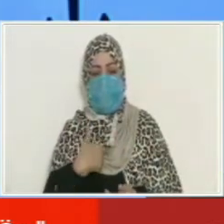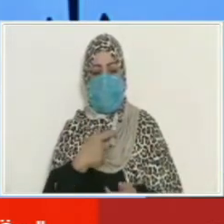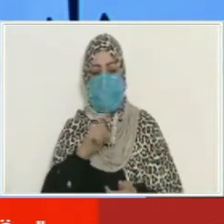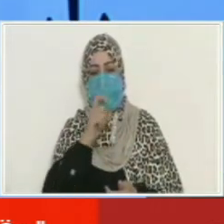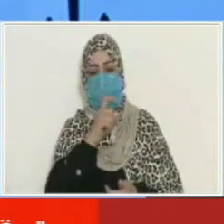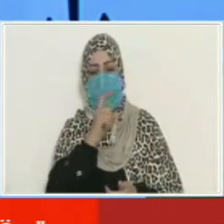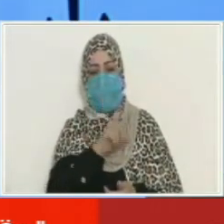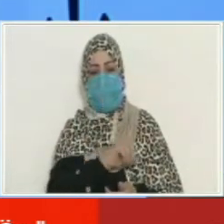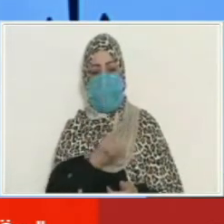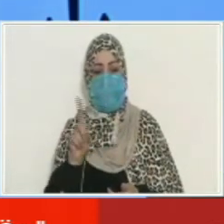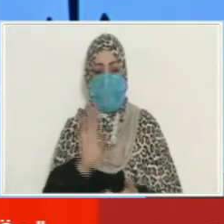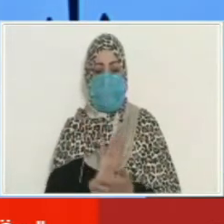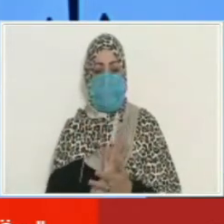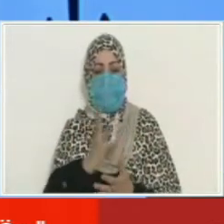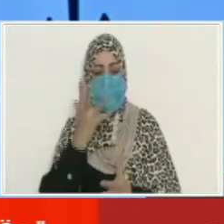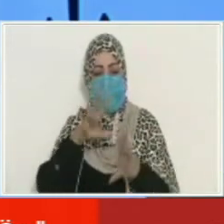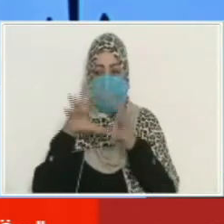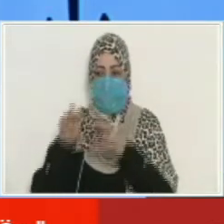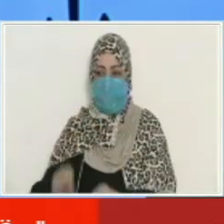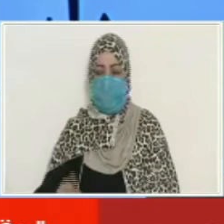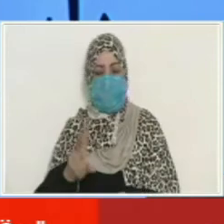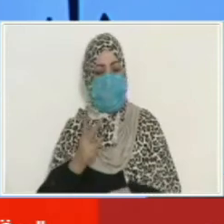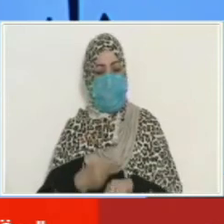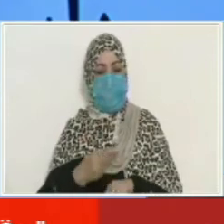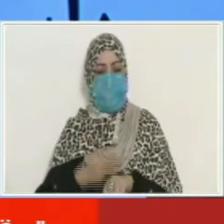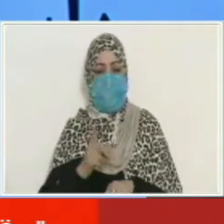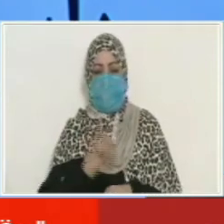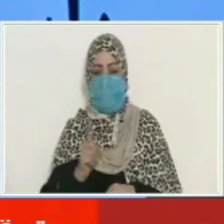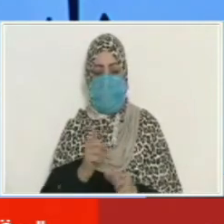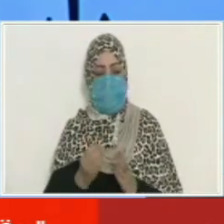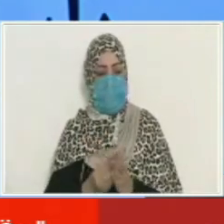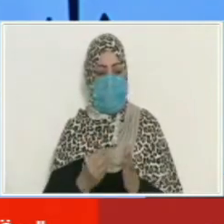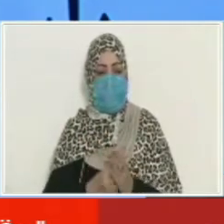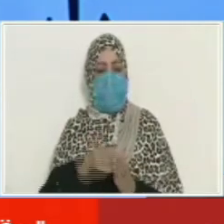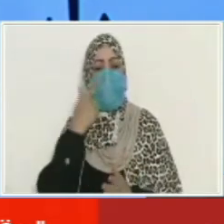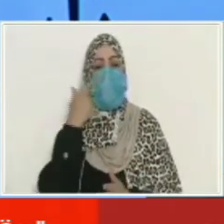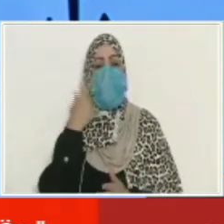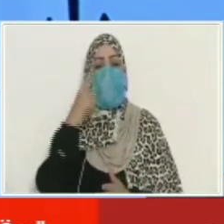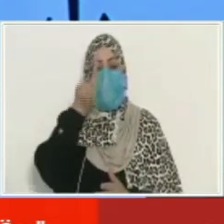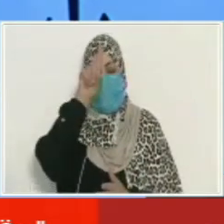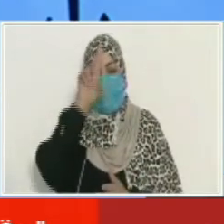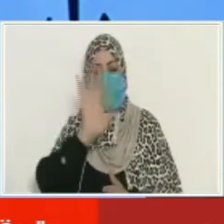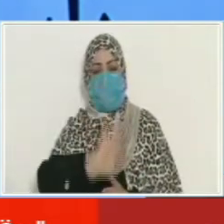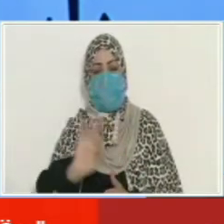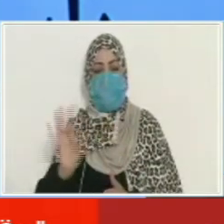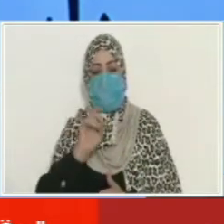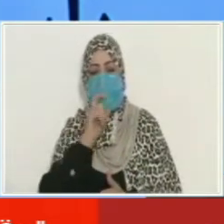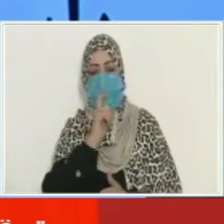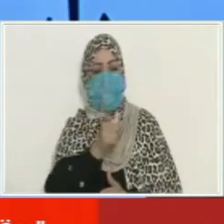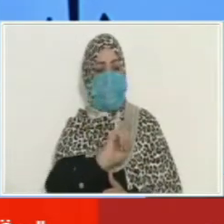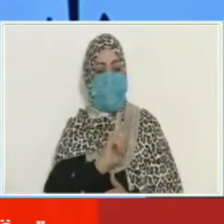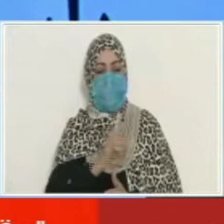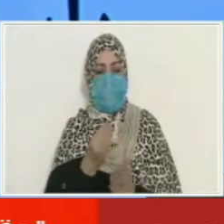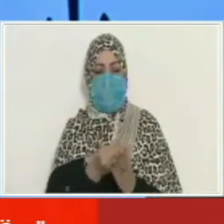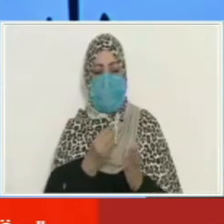ترث، فهنا الورثة الزوجة ابن الأخ وابن أخ ثاني فقط، الزوجة لها